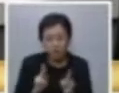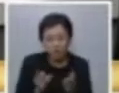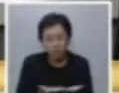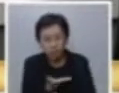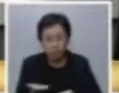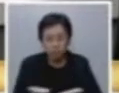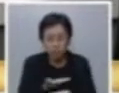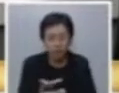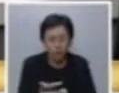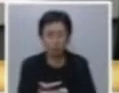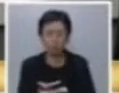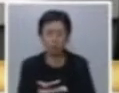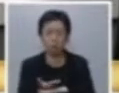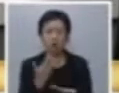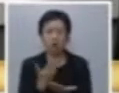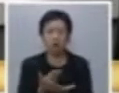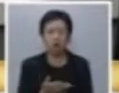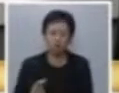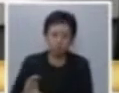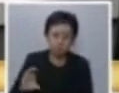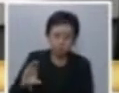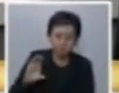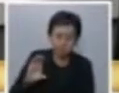าเม็ดเงินลงทุนเนี่ย